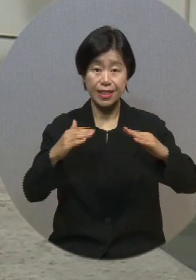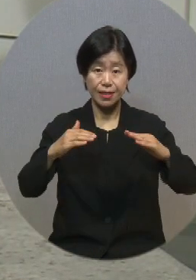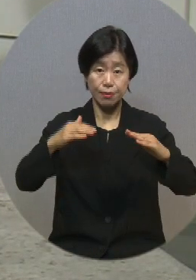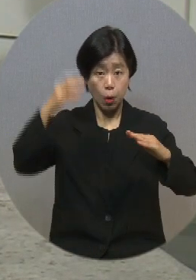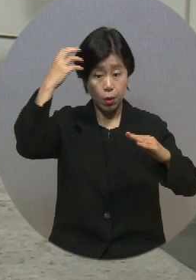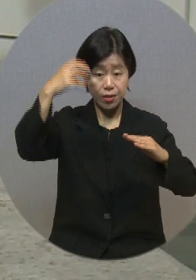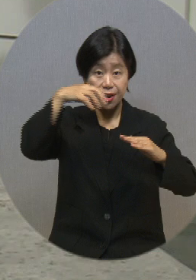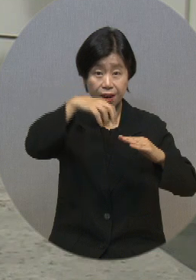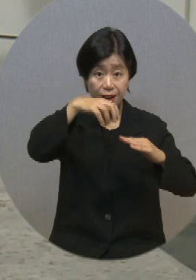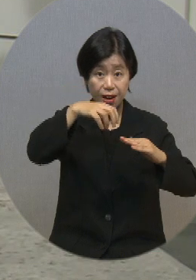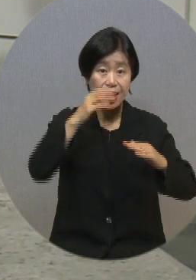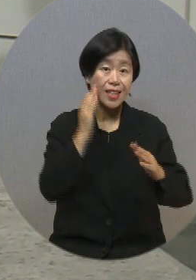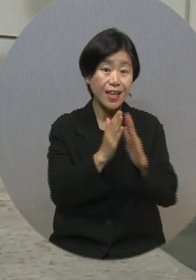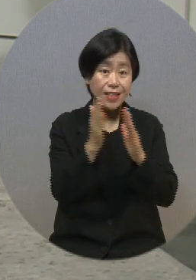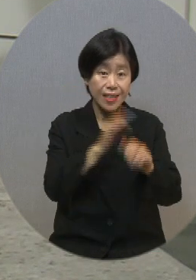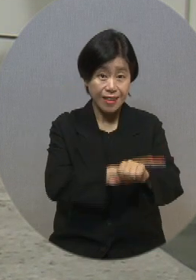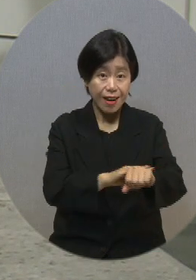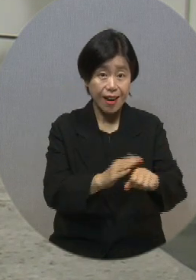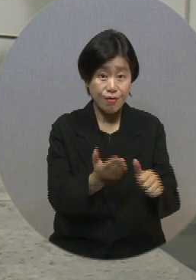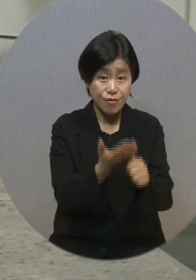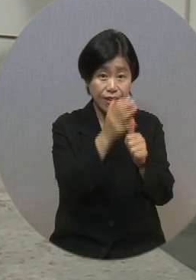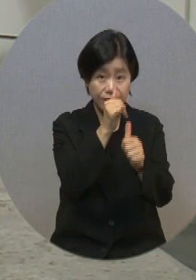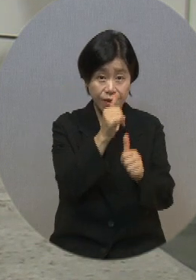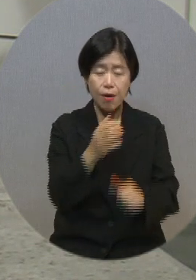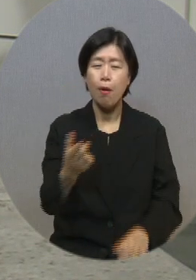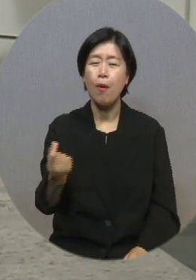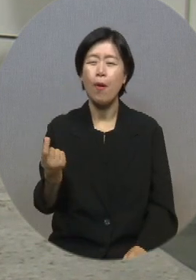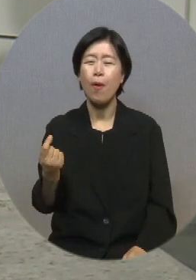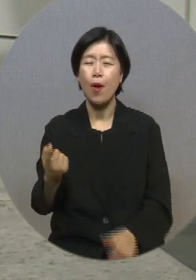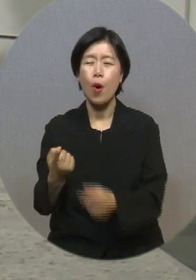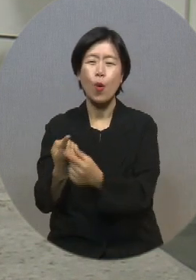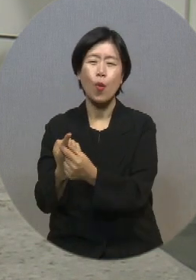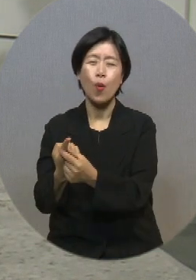있나요? 예, 예. 고추가 열렸어요. 고추가 열렸어요.